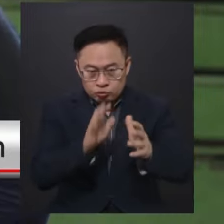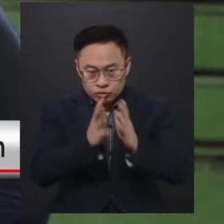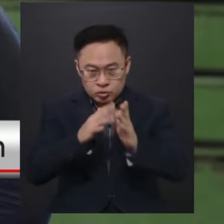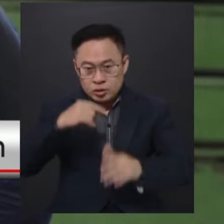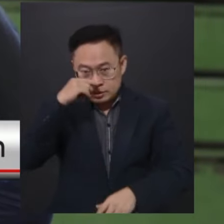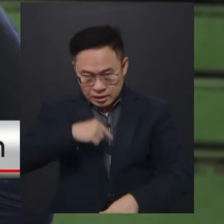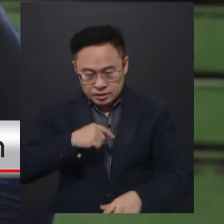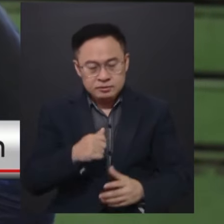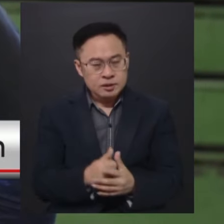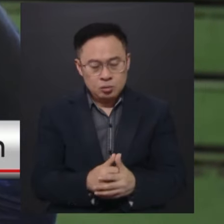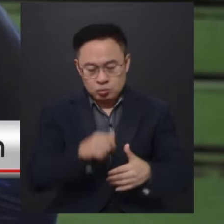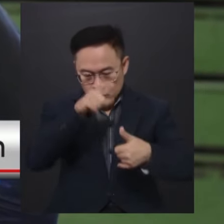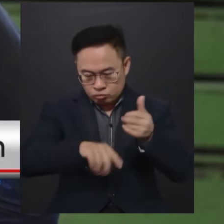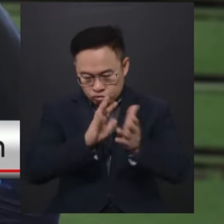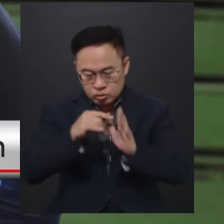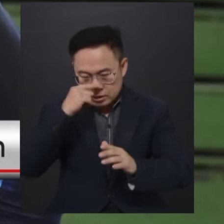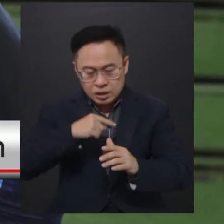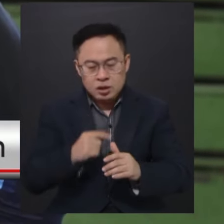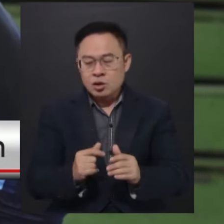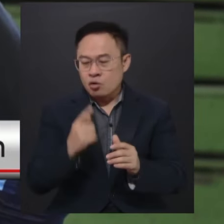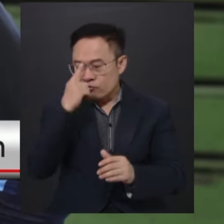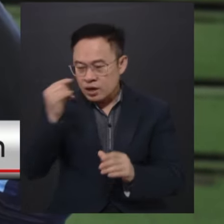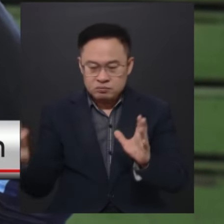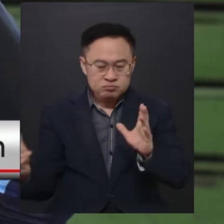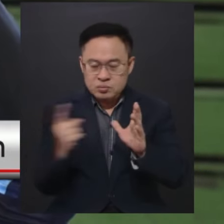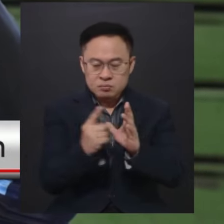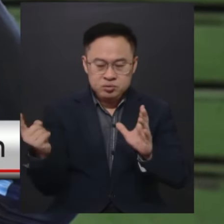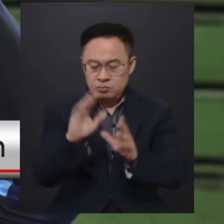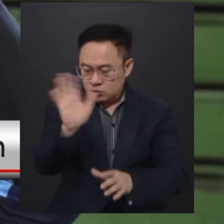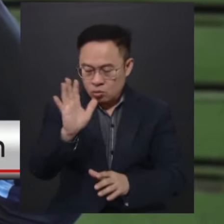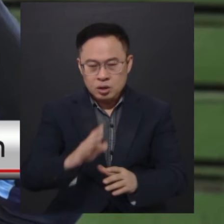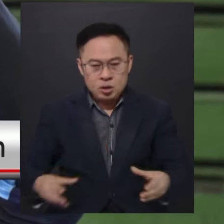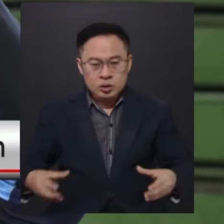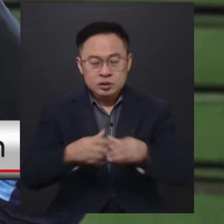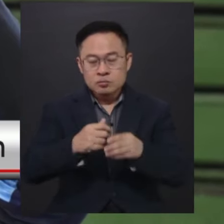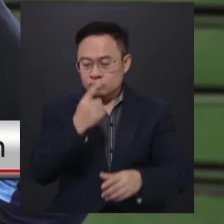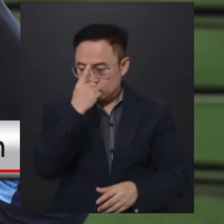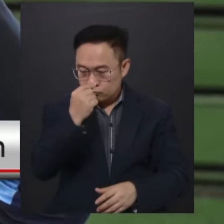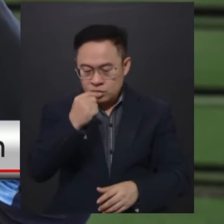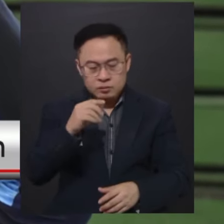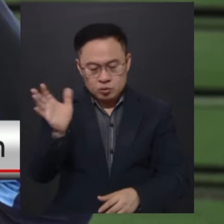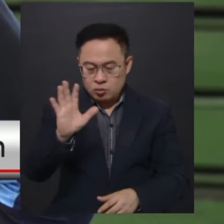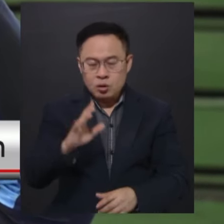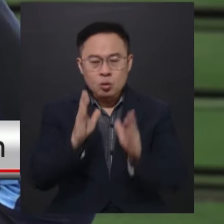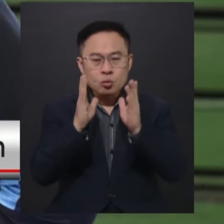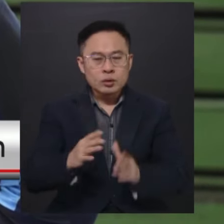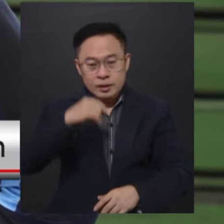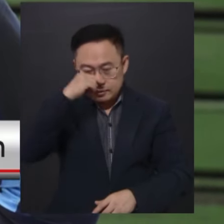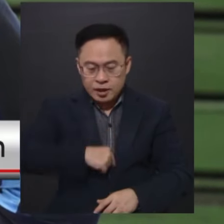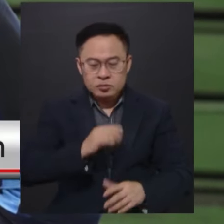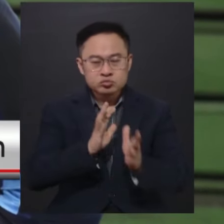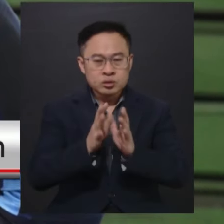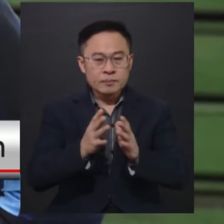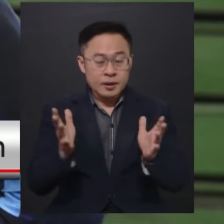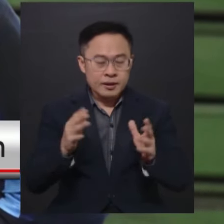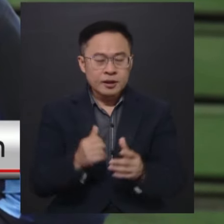อ่าเราเคยนำเสนอไปแล้วแล้วก็ย้ำว่าอีอีกประมาณ 3สัปดาห์นะครับก็บิกแทชเลยบลูเวฟเจอกับการท่าเรือส่วน